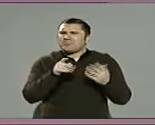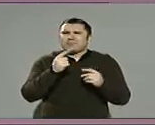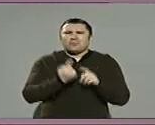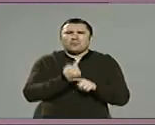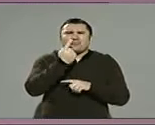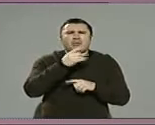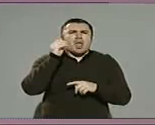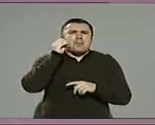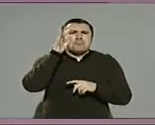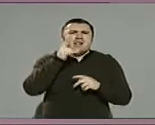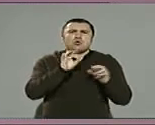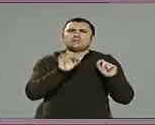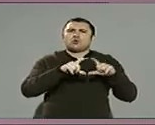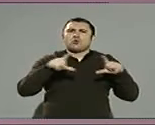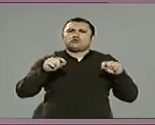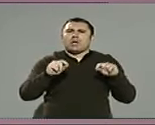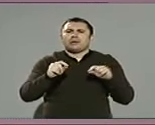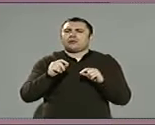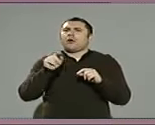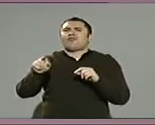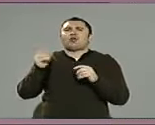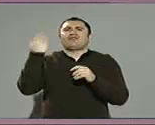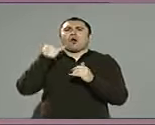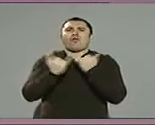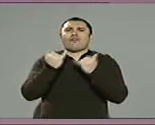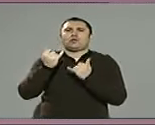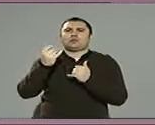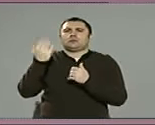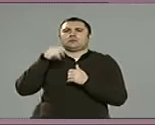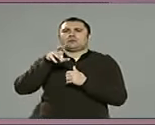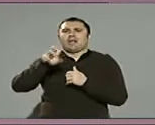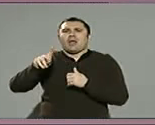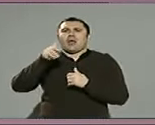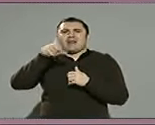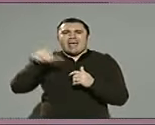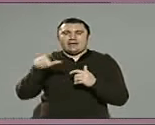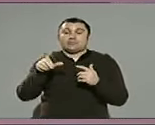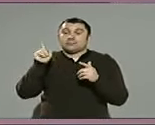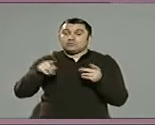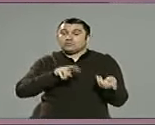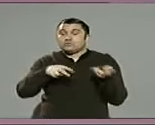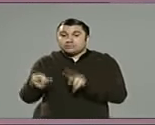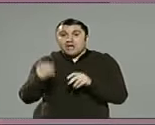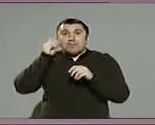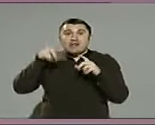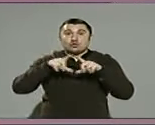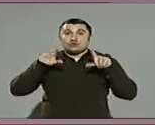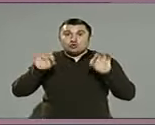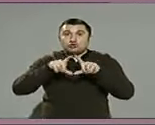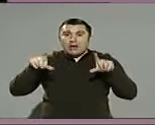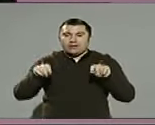seltsamen Bildungsgutscheinen von Frau von der Leyen 3000 Schulsozialarbeiterinnen und Schulsozialarbeiter in Deutschland geworden